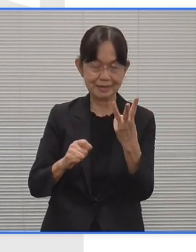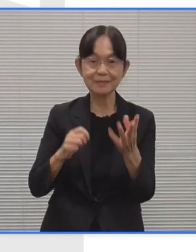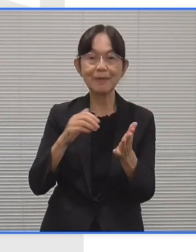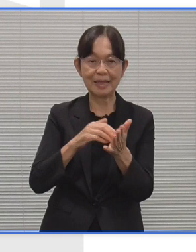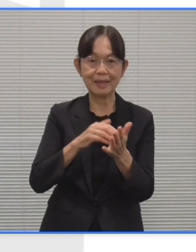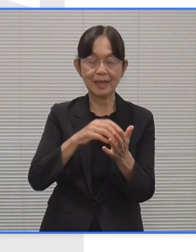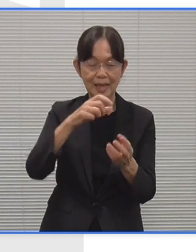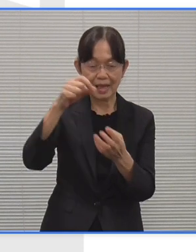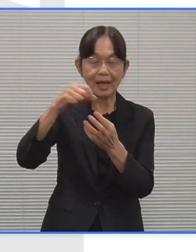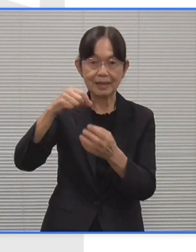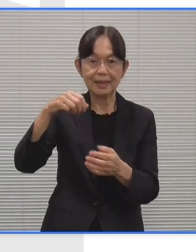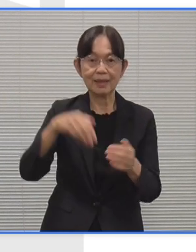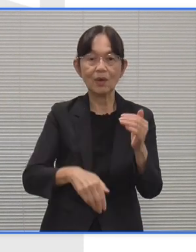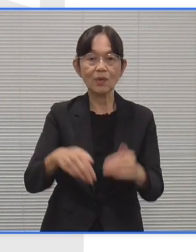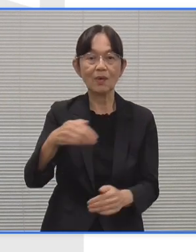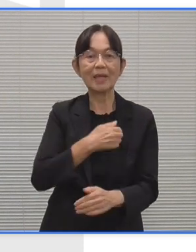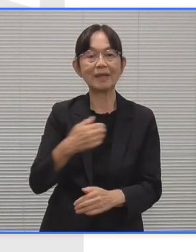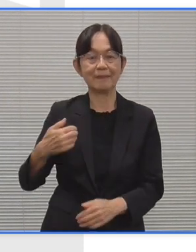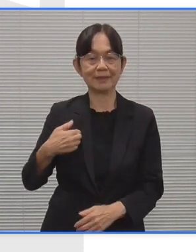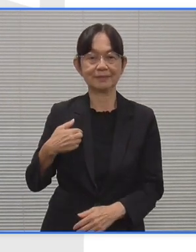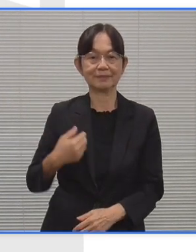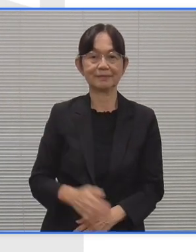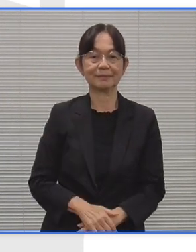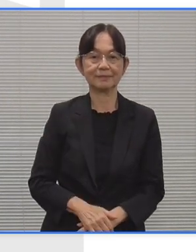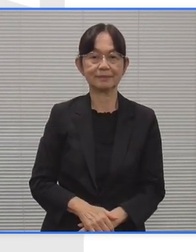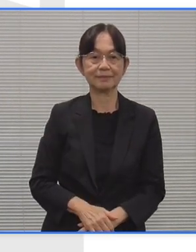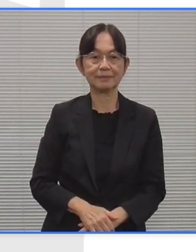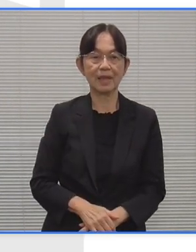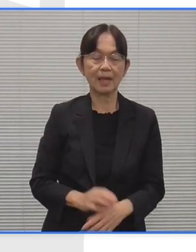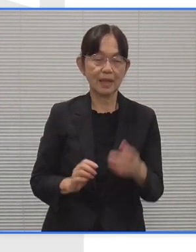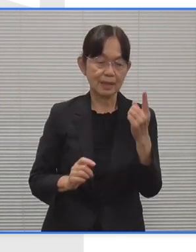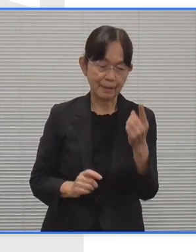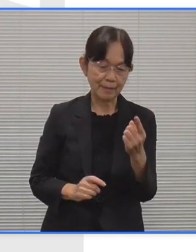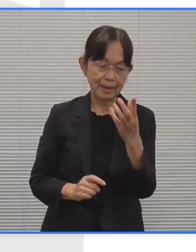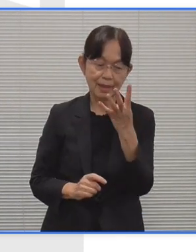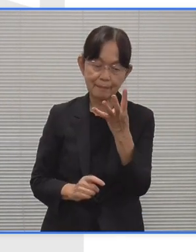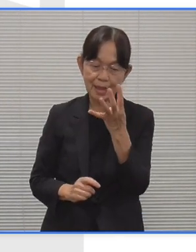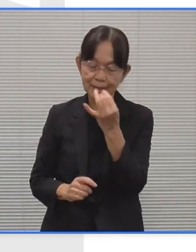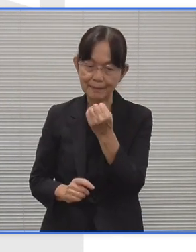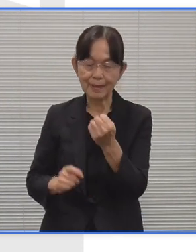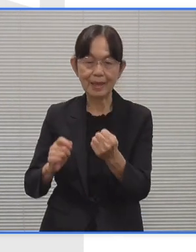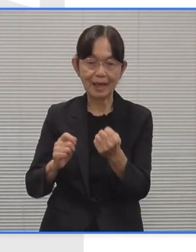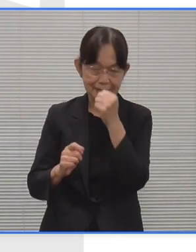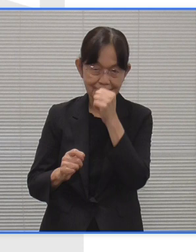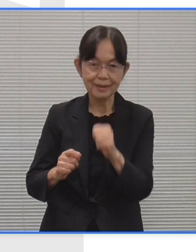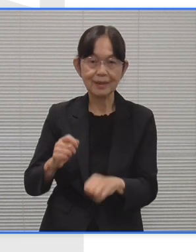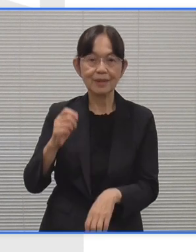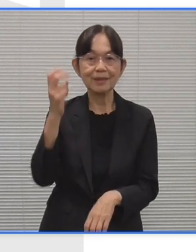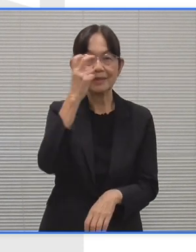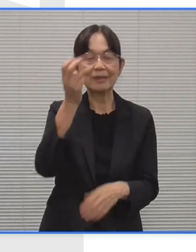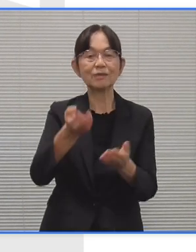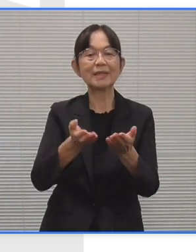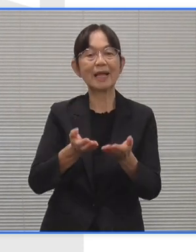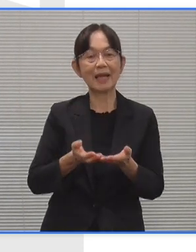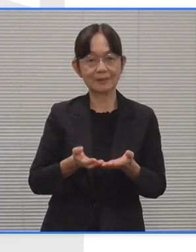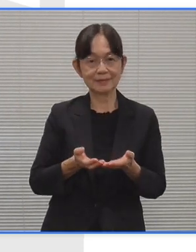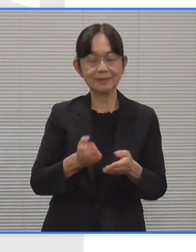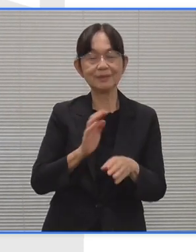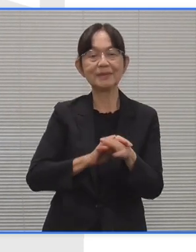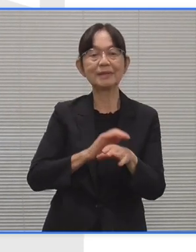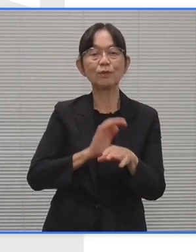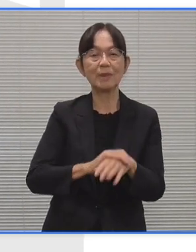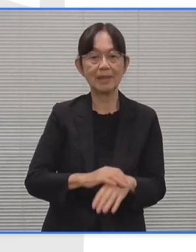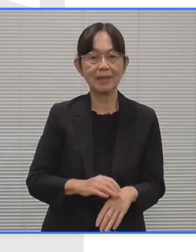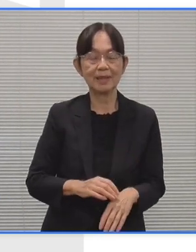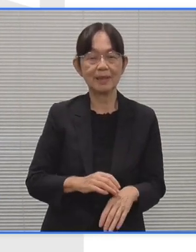ます。こうチェックがで、ナンバーとナンバーとナンバーがいいということをチェックいただく仕組みになってますので、